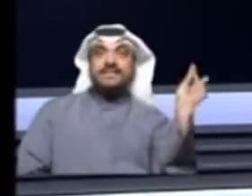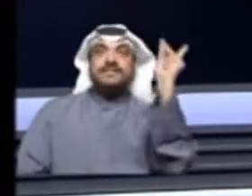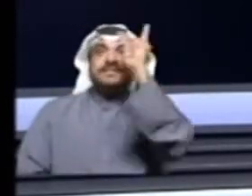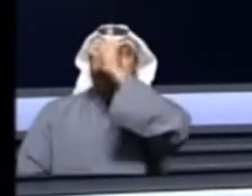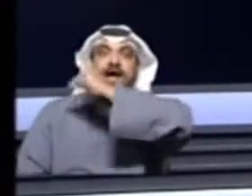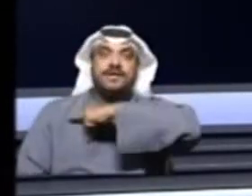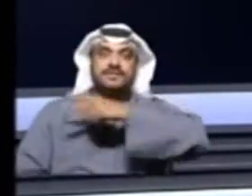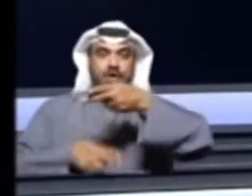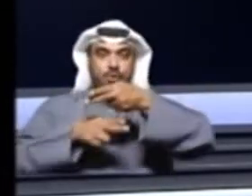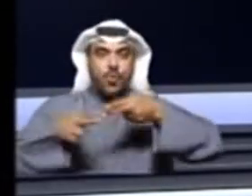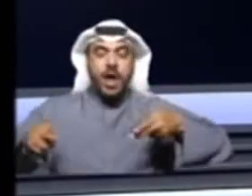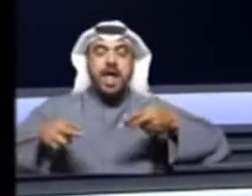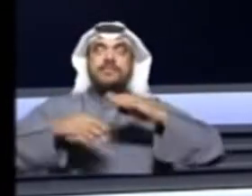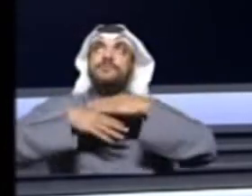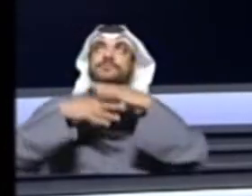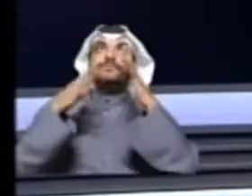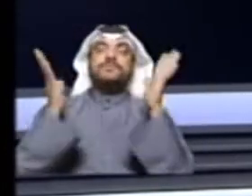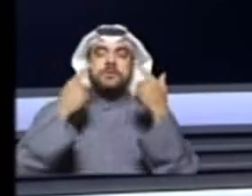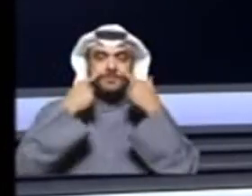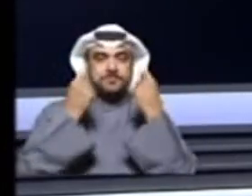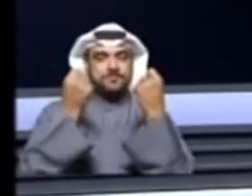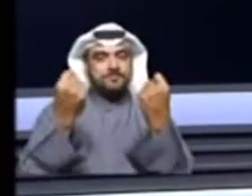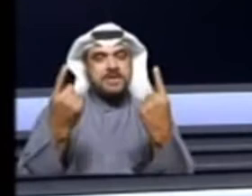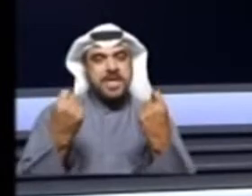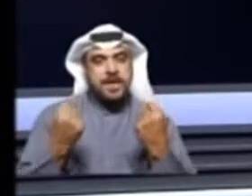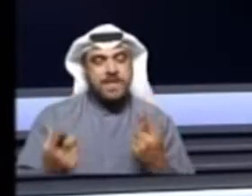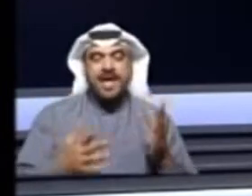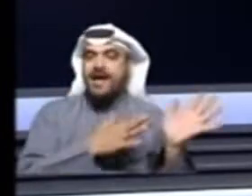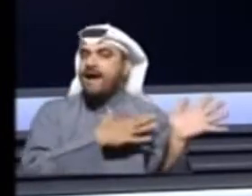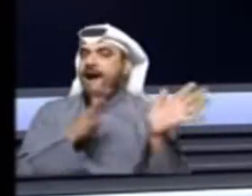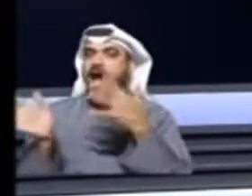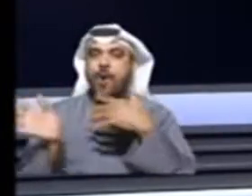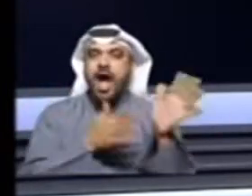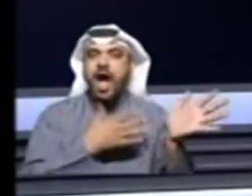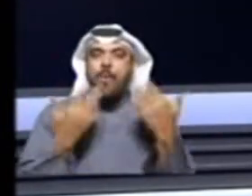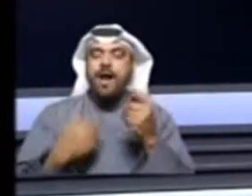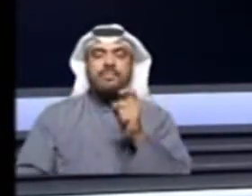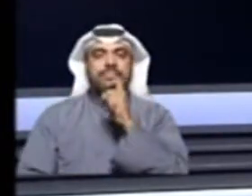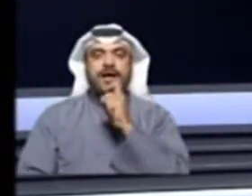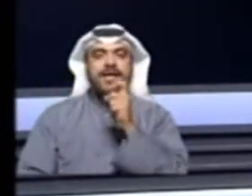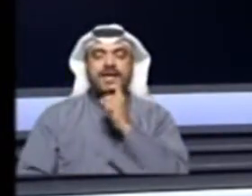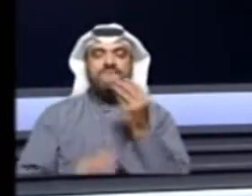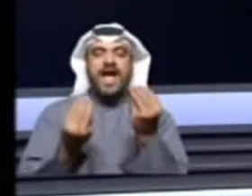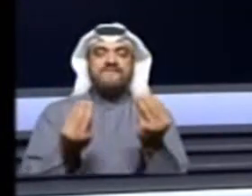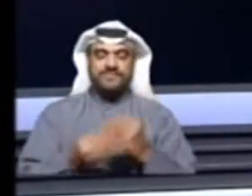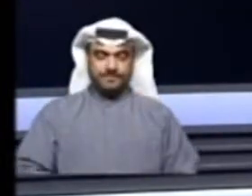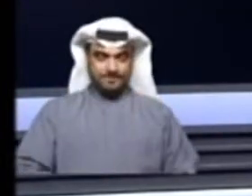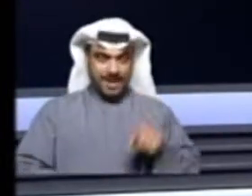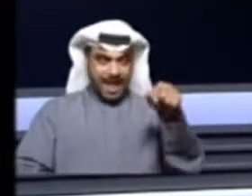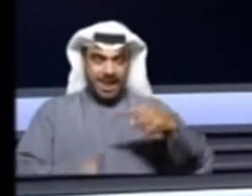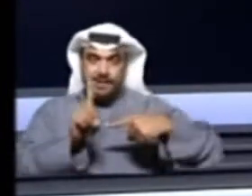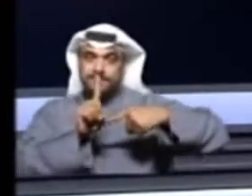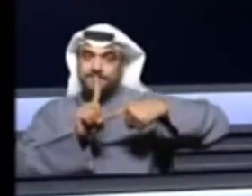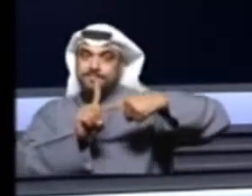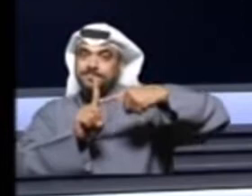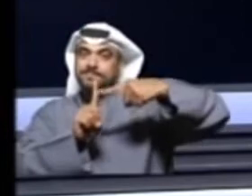الكويت، السماء صافية بشكل عام، الرياح جنوبية شرقية سرعتها 9 كيلو متر في الساعة، درجة الحرارة الحالية 19 درجة